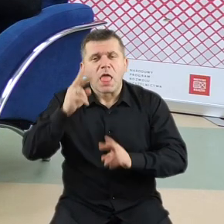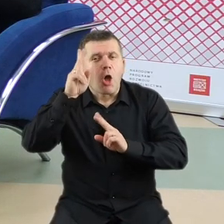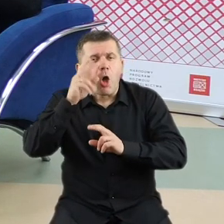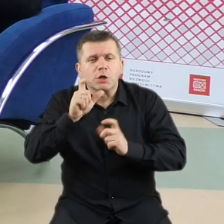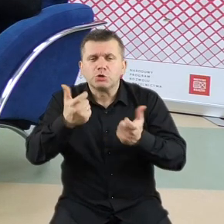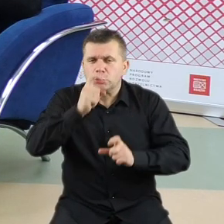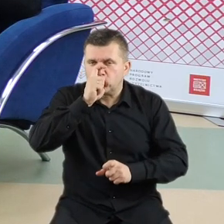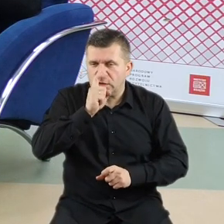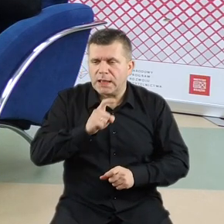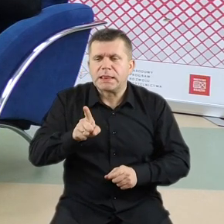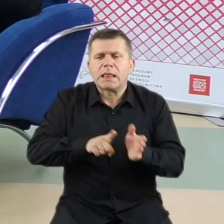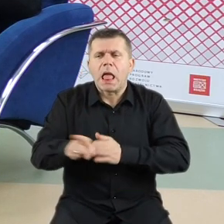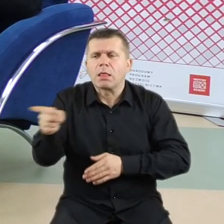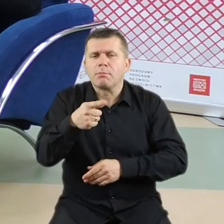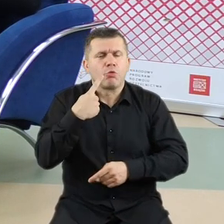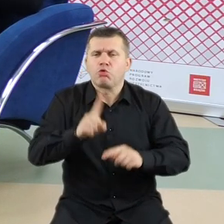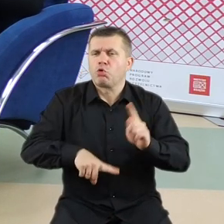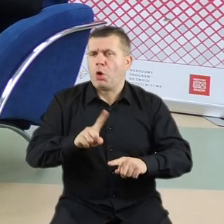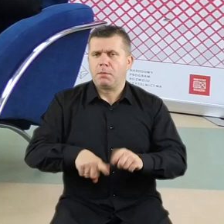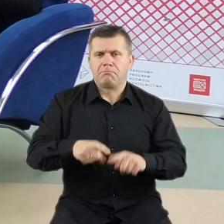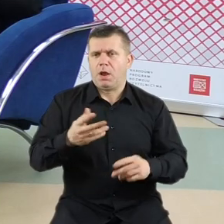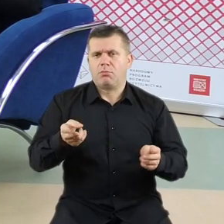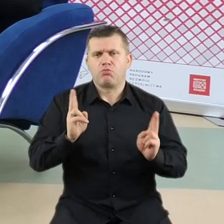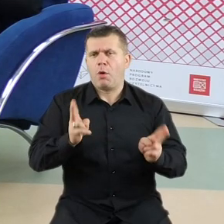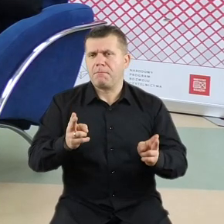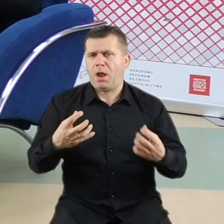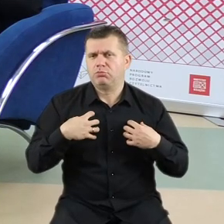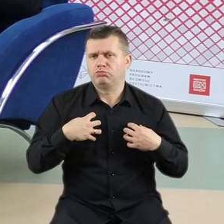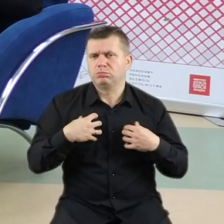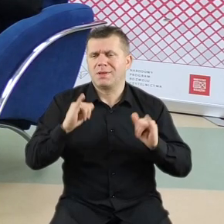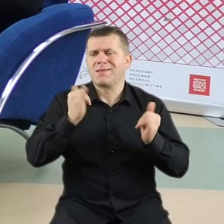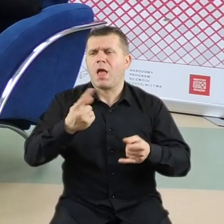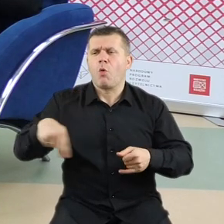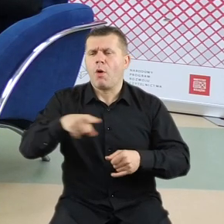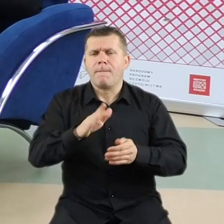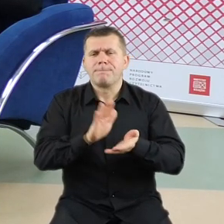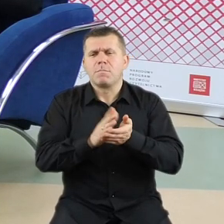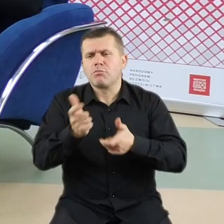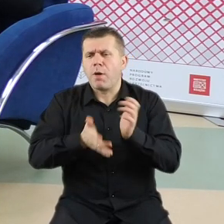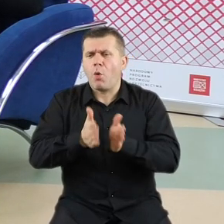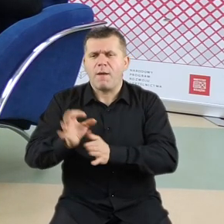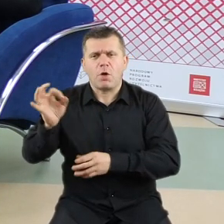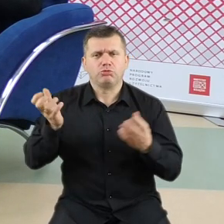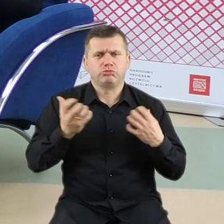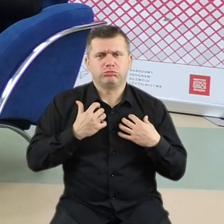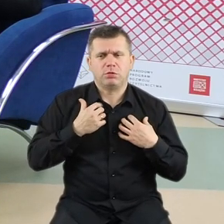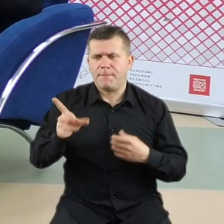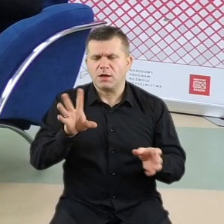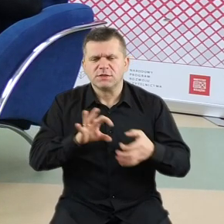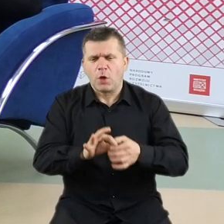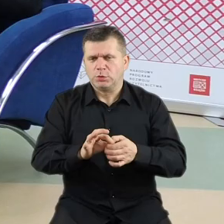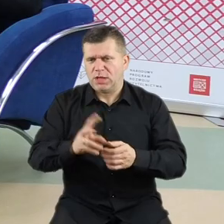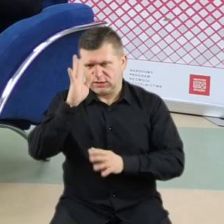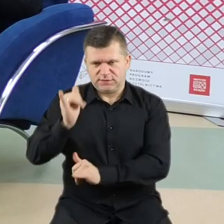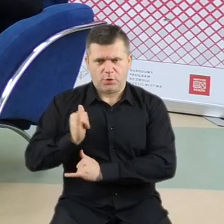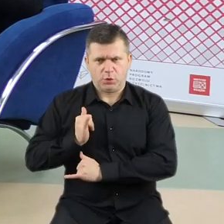czymś złym, bo to była dla nich norma. I jak oni sobie ułożyli życie? Obydwaj byli z wojskiem związani, prawda?